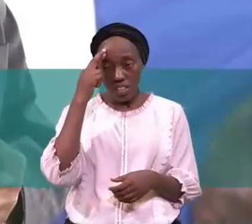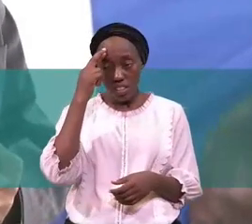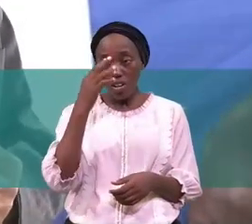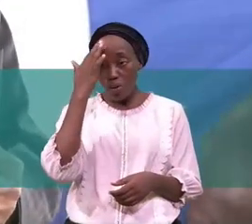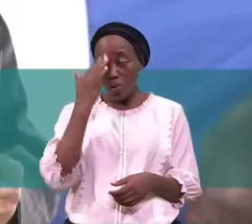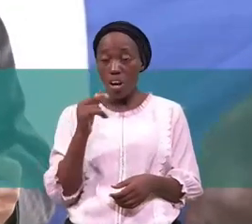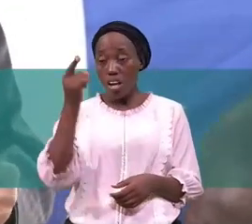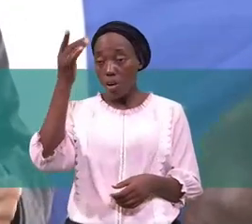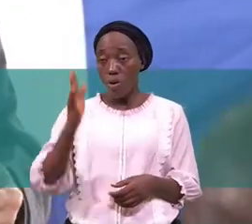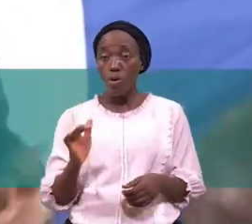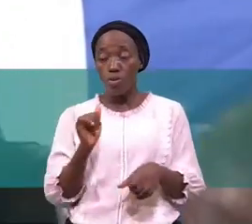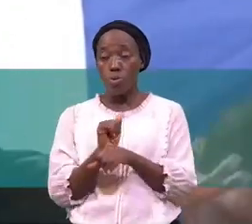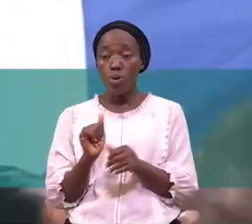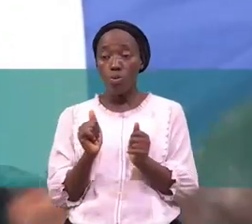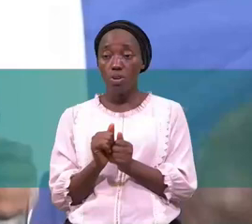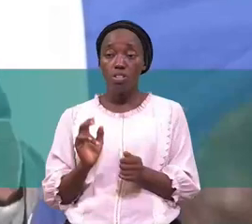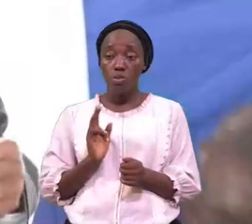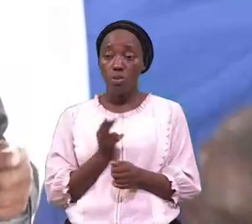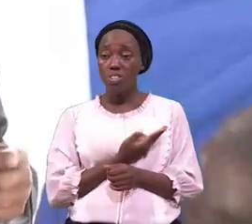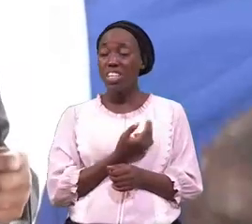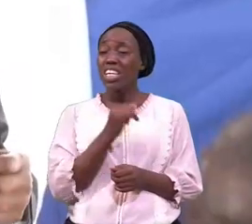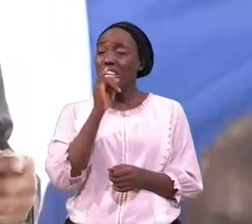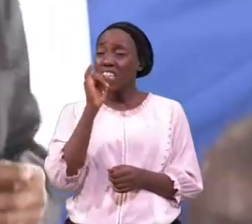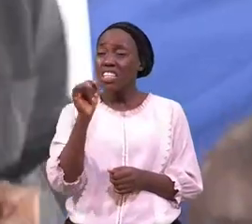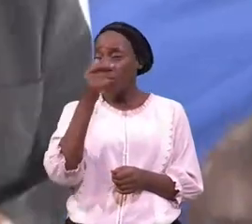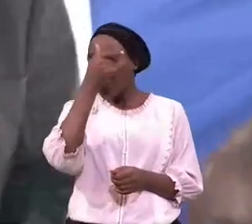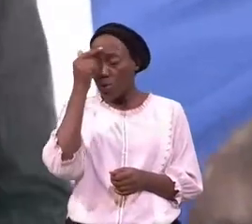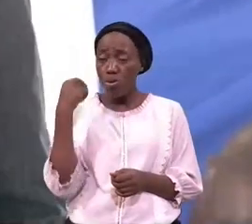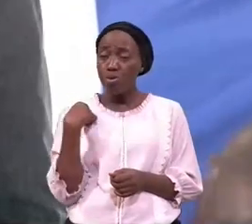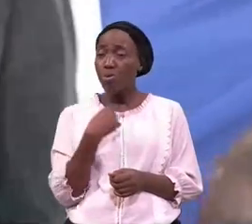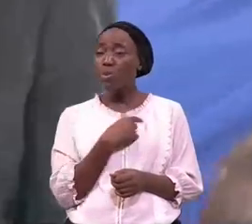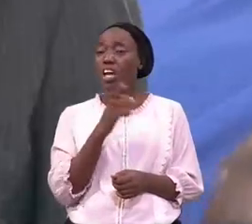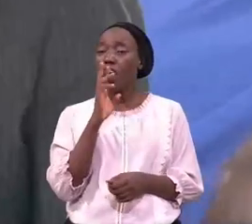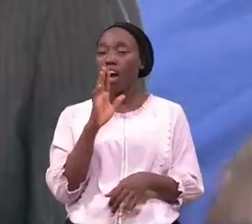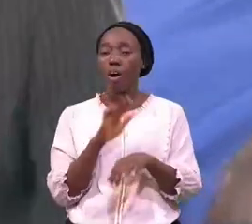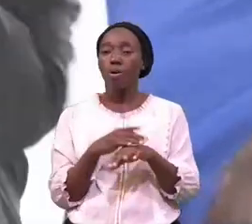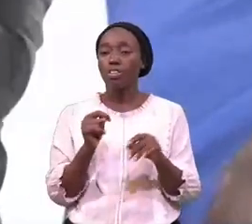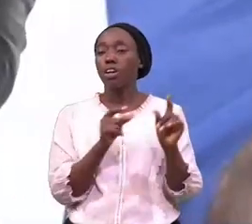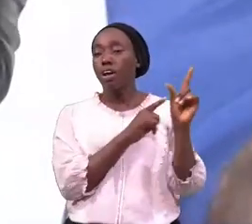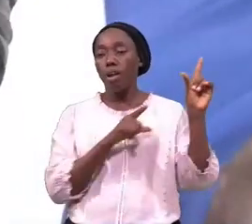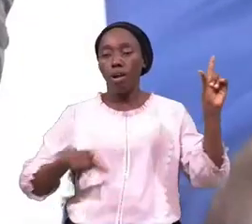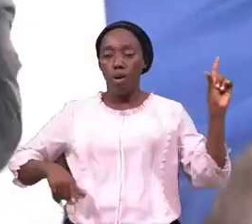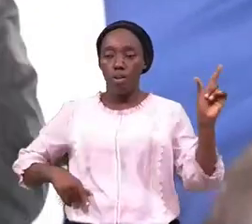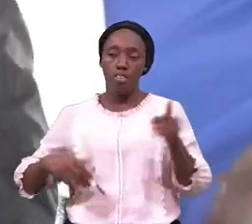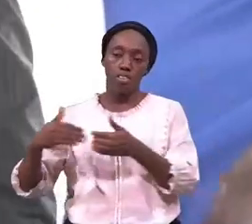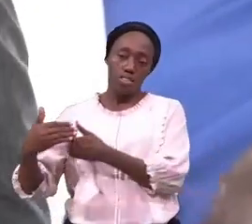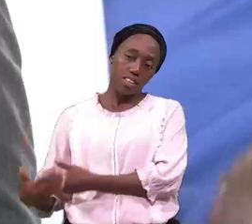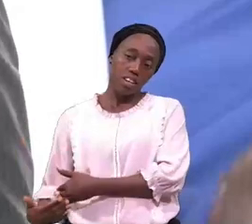La raison pour laquelle Dieu travaille avec nous, c'est parce que nous sommes du côté du Seigneur.